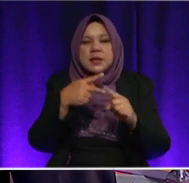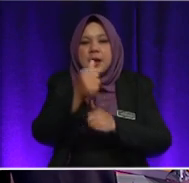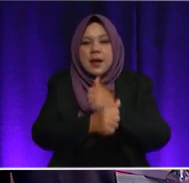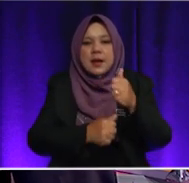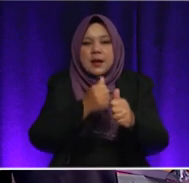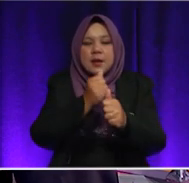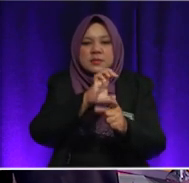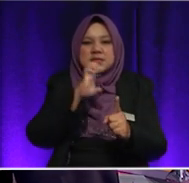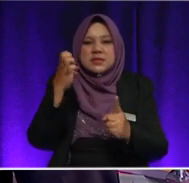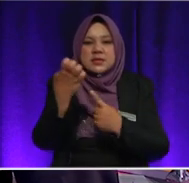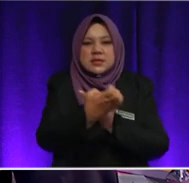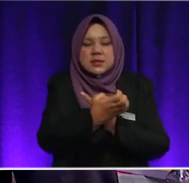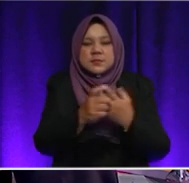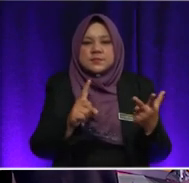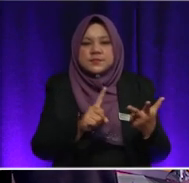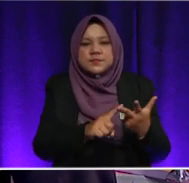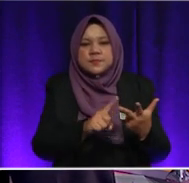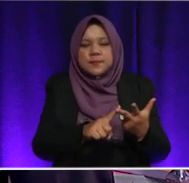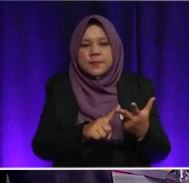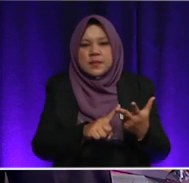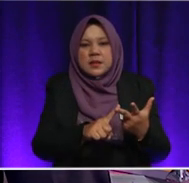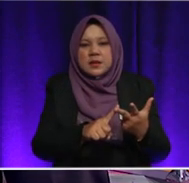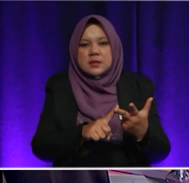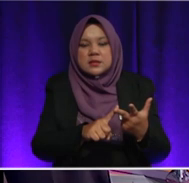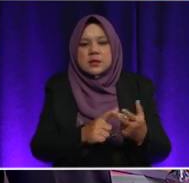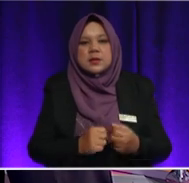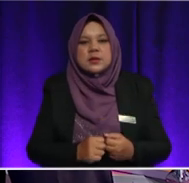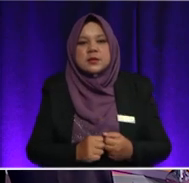itu yang kedua daya ketiga kita belajar